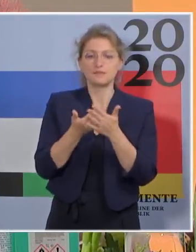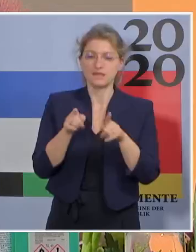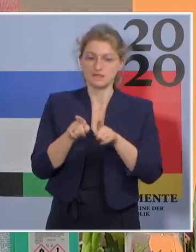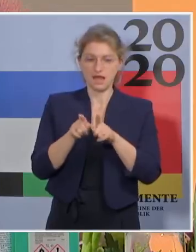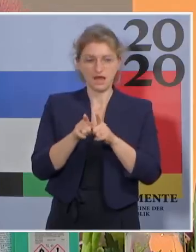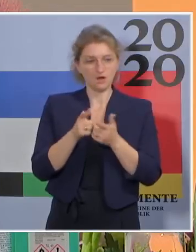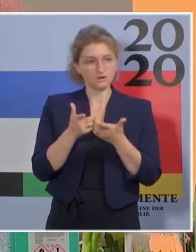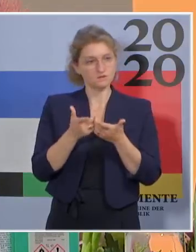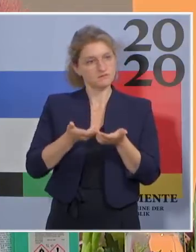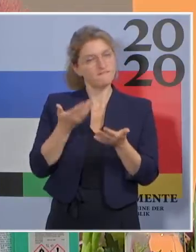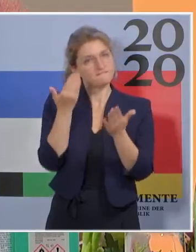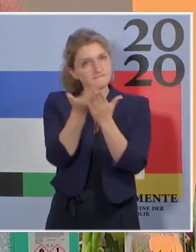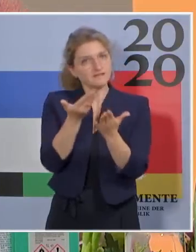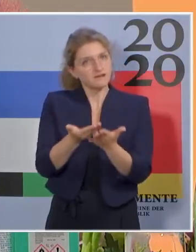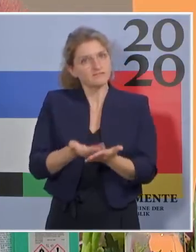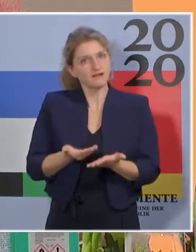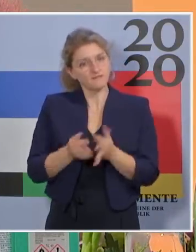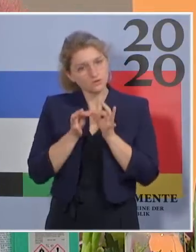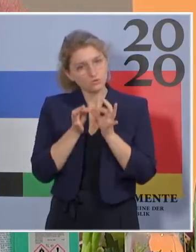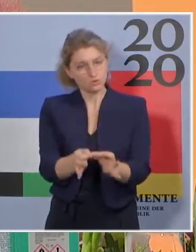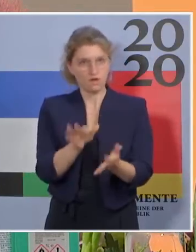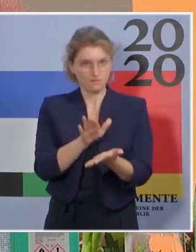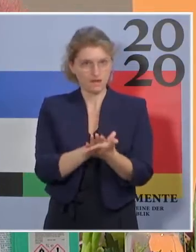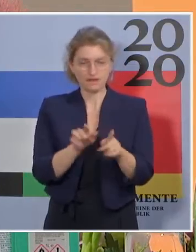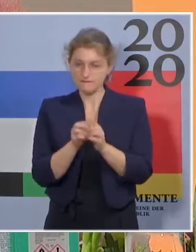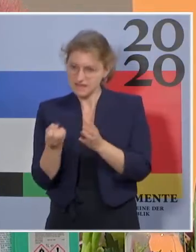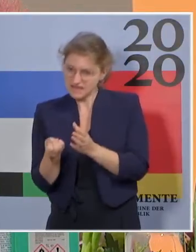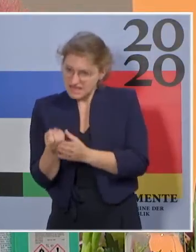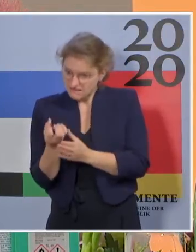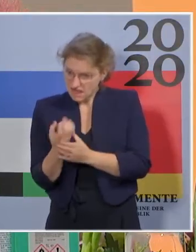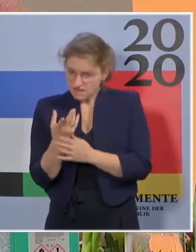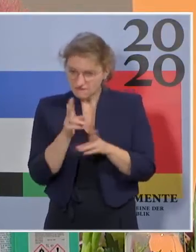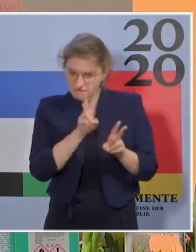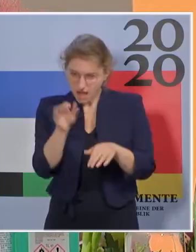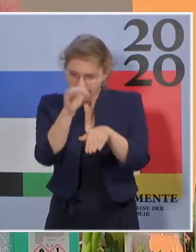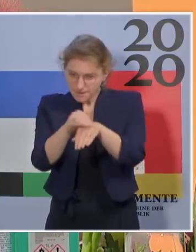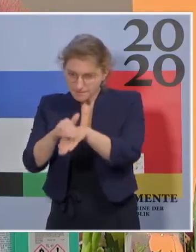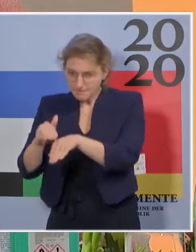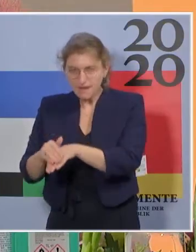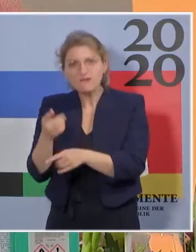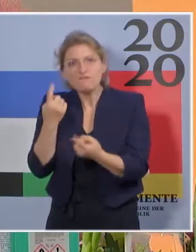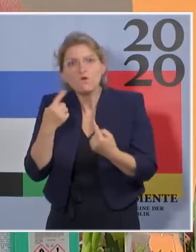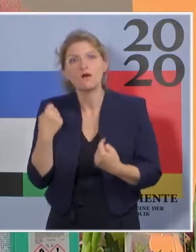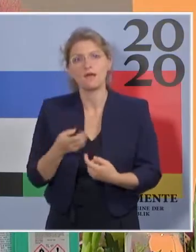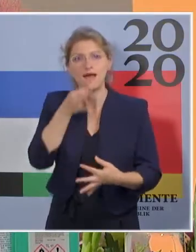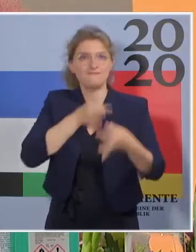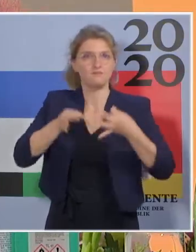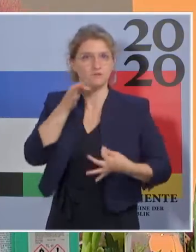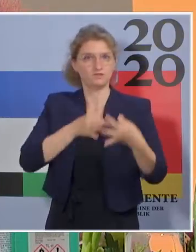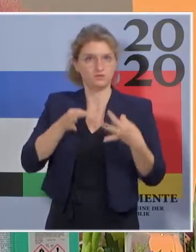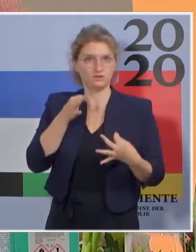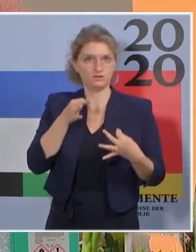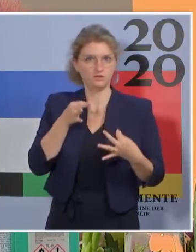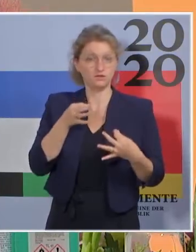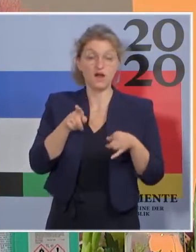und Objektivität erlangen, damit wir die Quellen tatsächlich feststellen, aus denen diese Fakten kommen. Und umso wichtiger ist das in